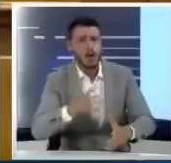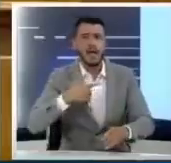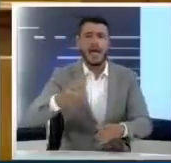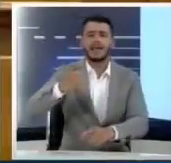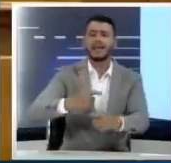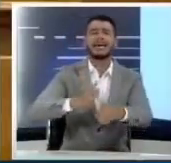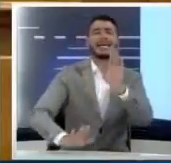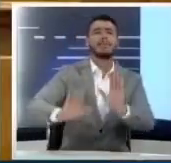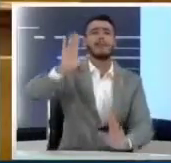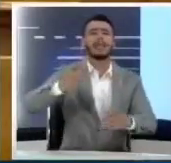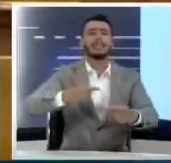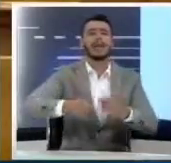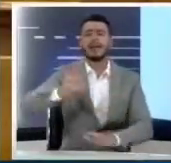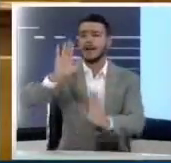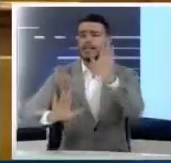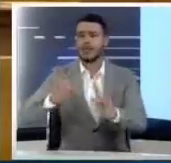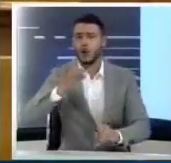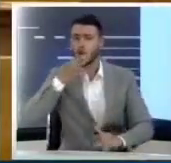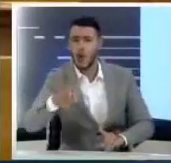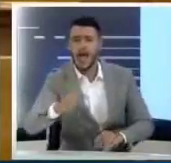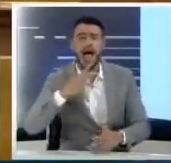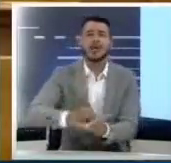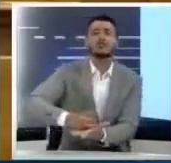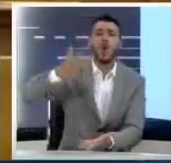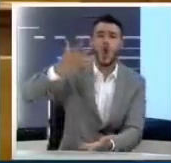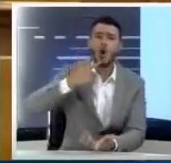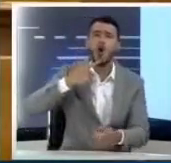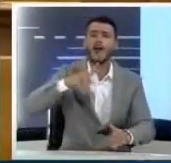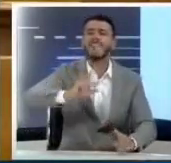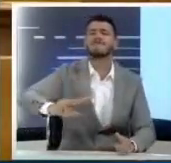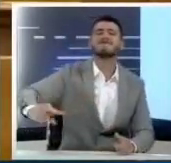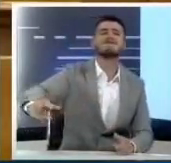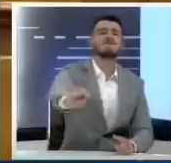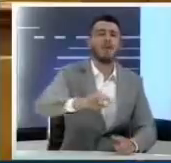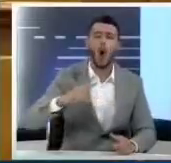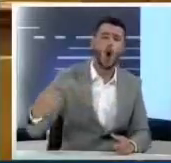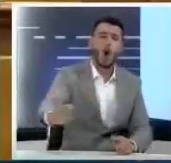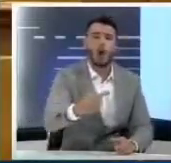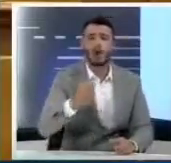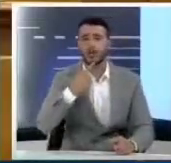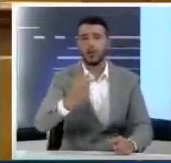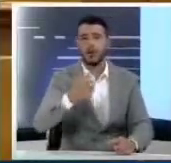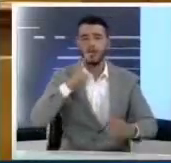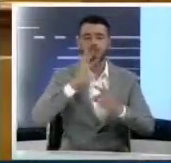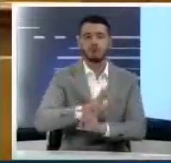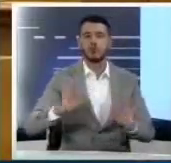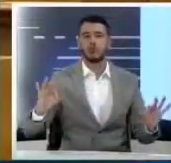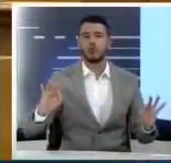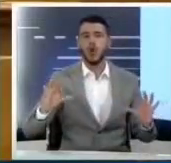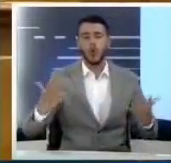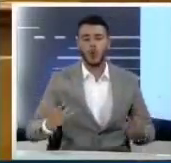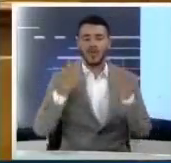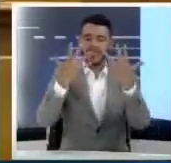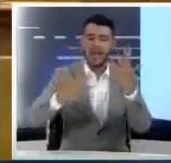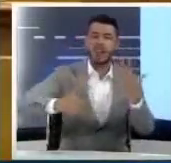οι οίκοι αξιολόγησης, το λένε τα κράτη-μέλη. Άρα έχουμε αυτό το διάδρομο 10-15